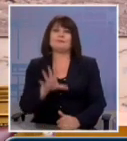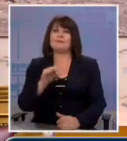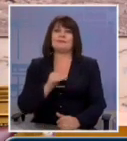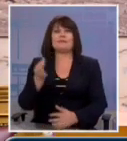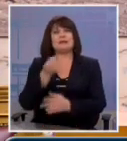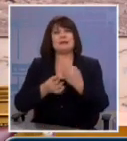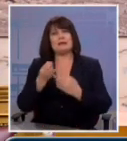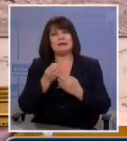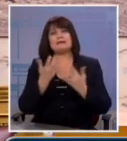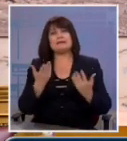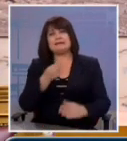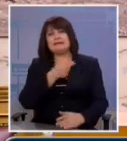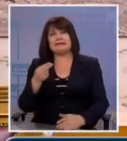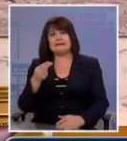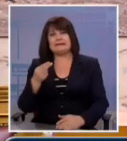της φράσης